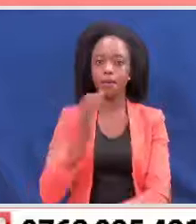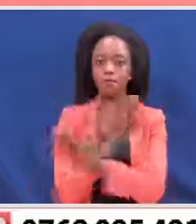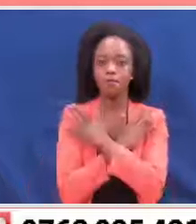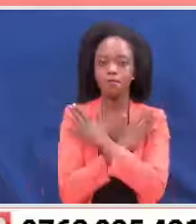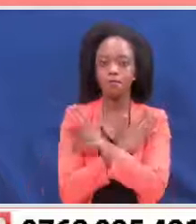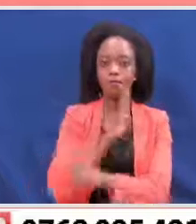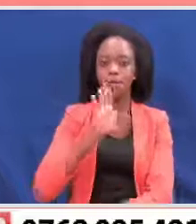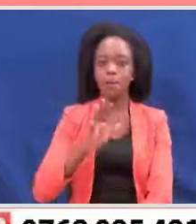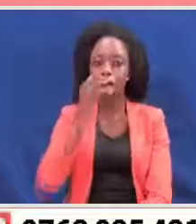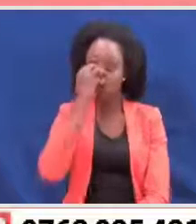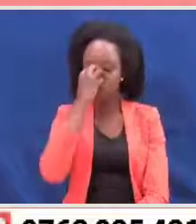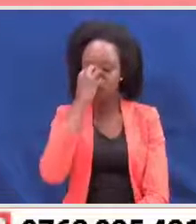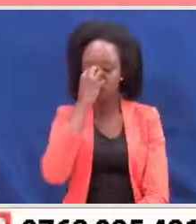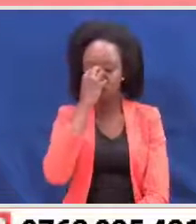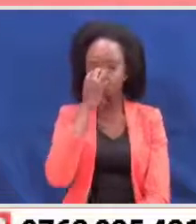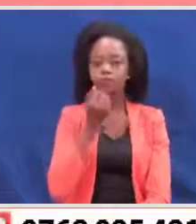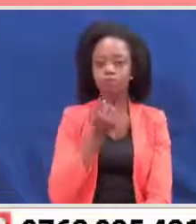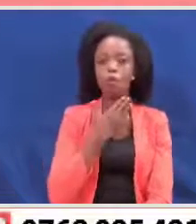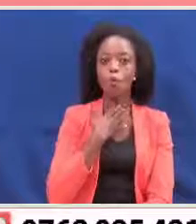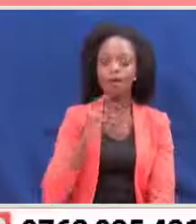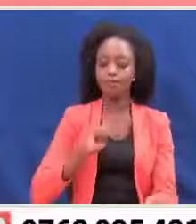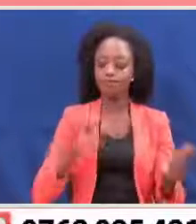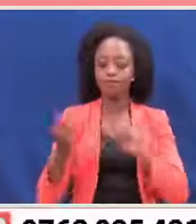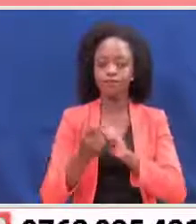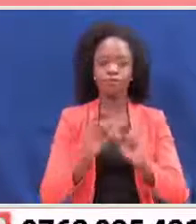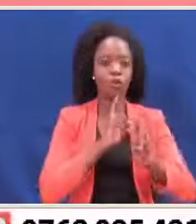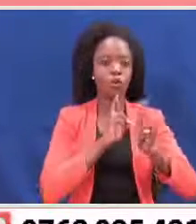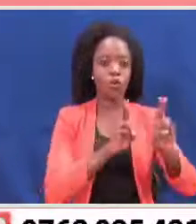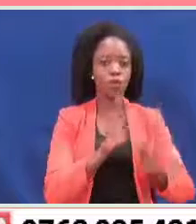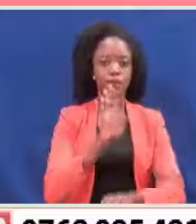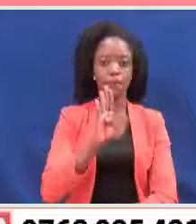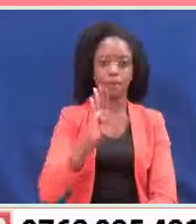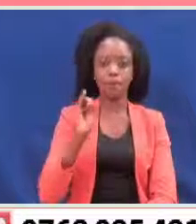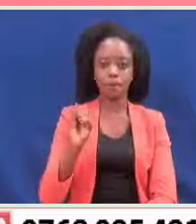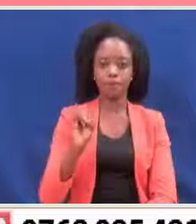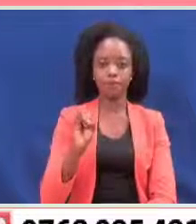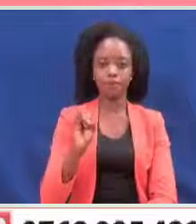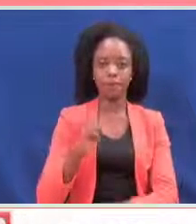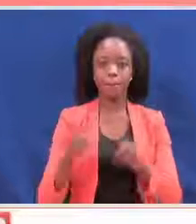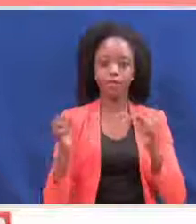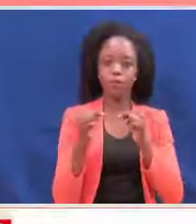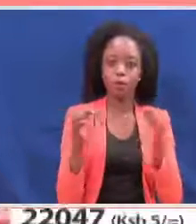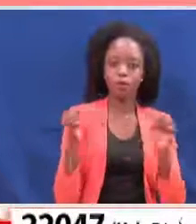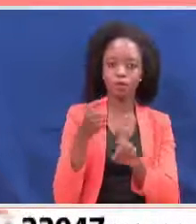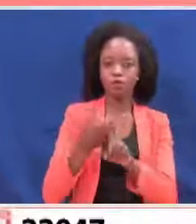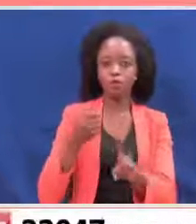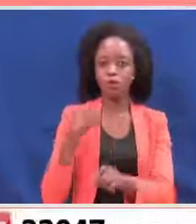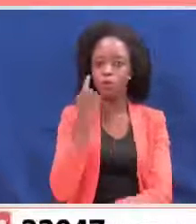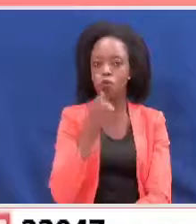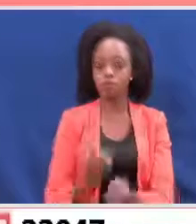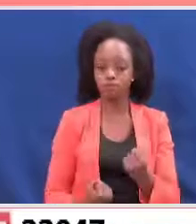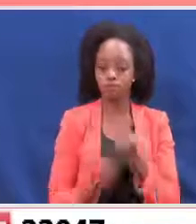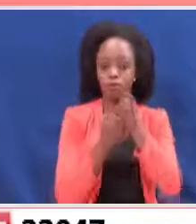Naibu wa Rais William Ruto wanashinikiza marekebisho katika ripoti ya BBI licha ya pingamizi kutoka kwa wanaounga